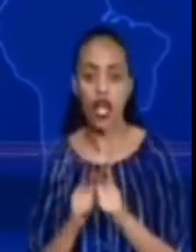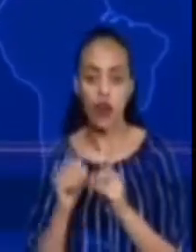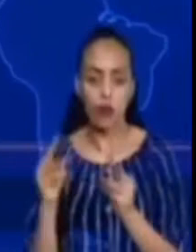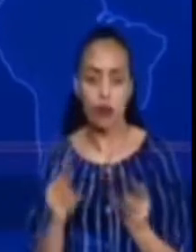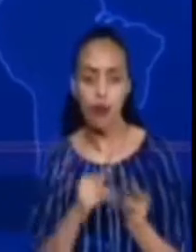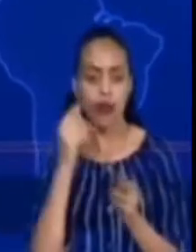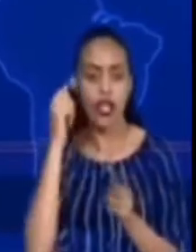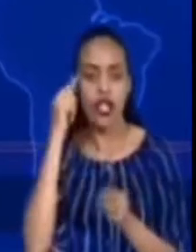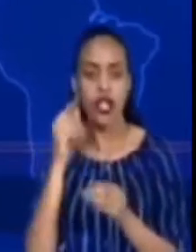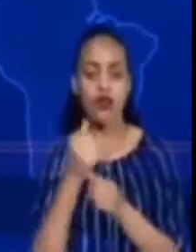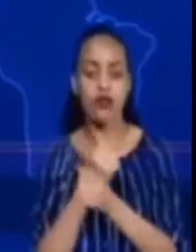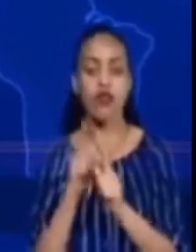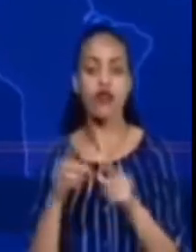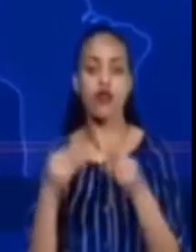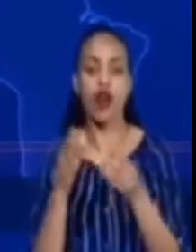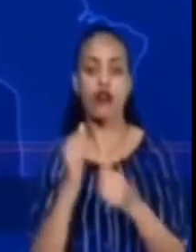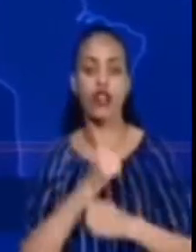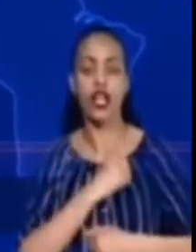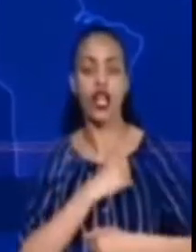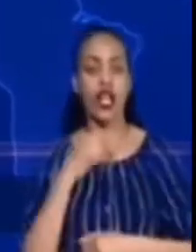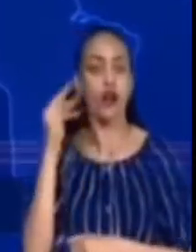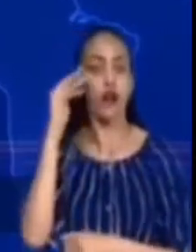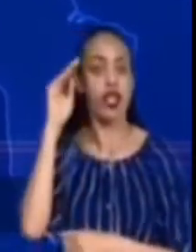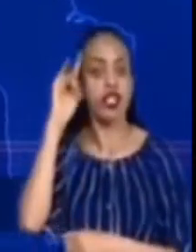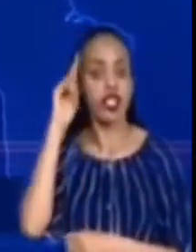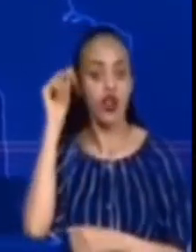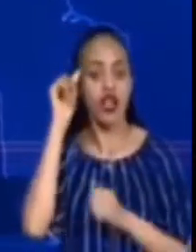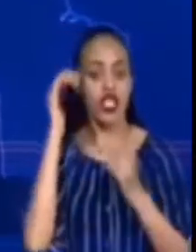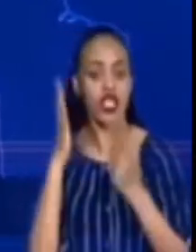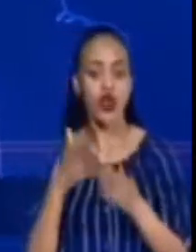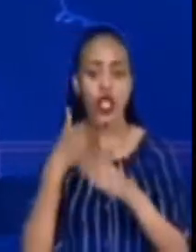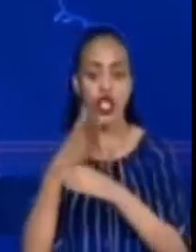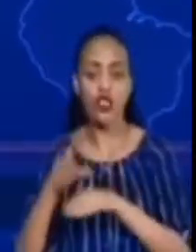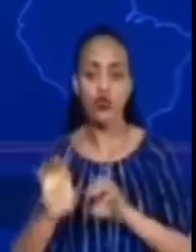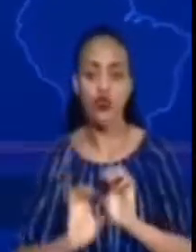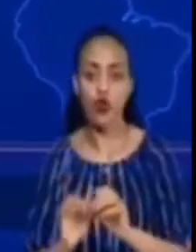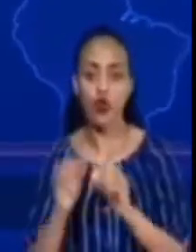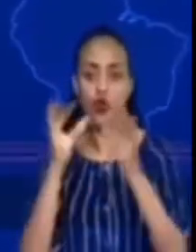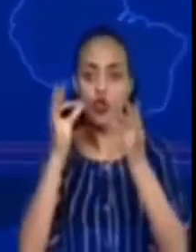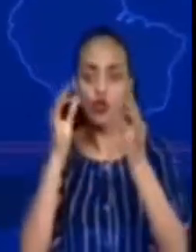በው እዴ ከዛ ደግሞ ማትሰድባቸው ወንዶች